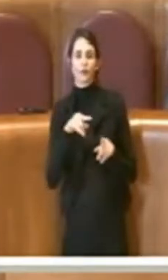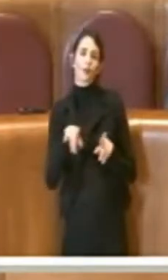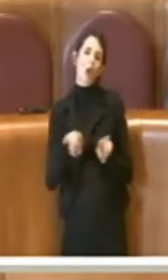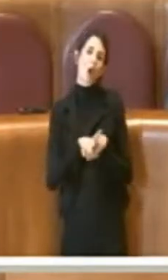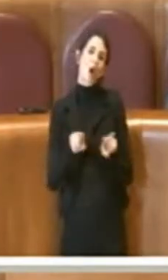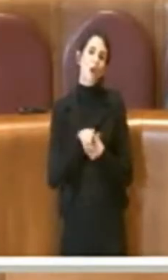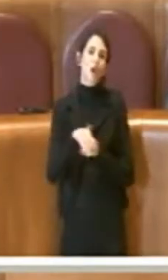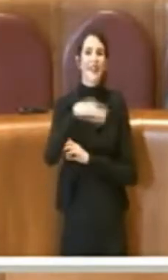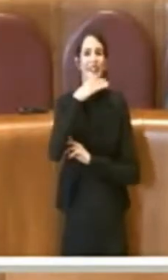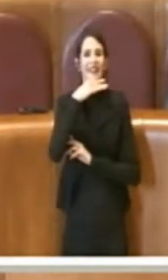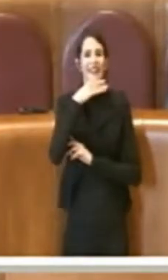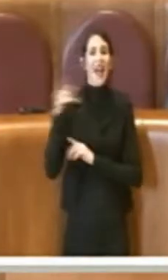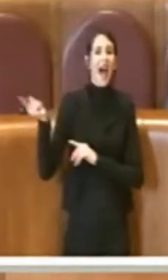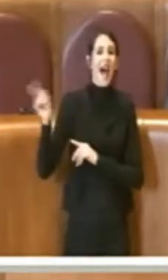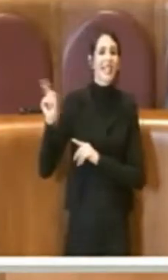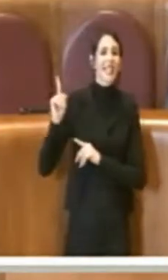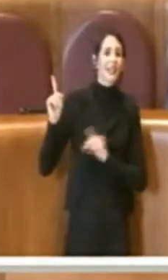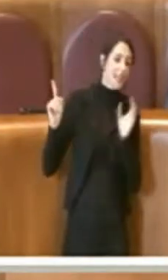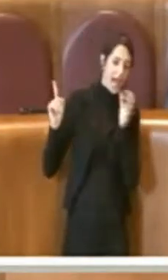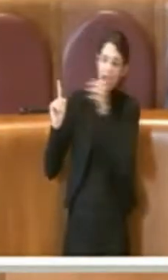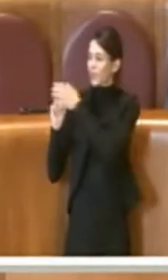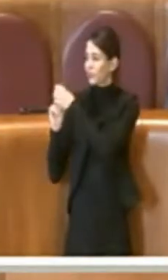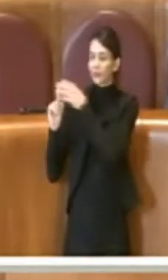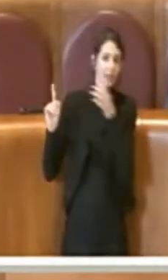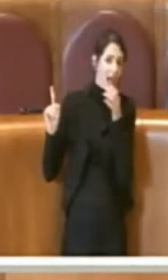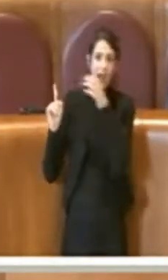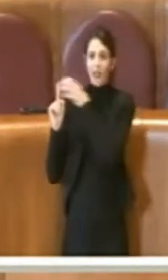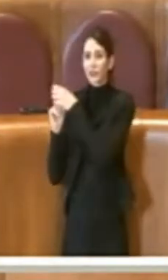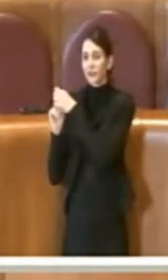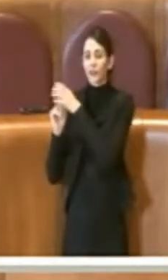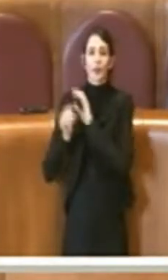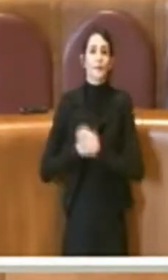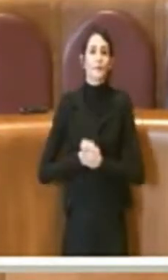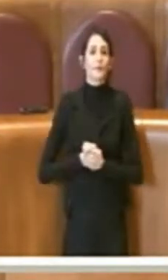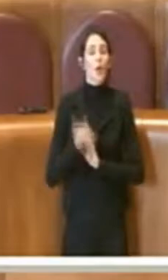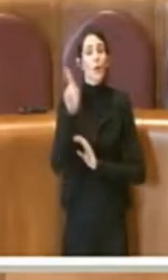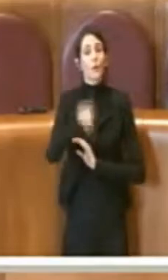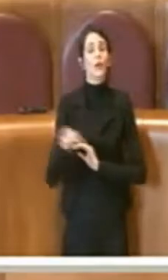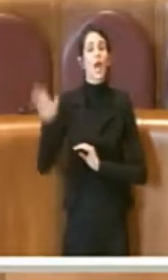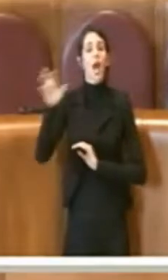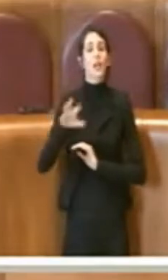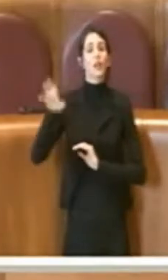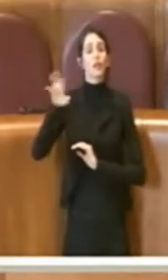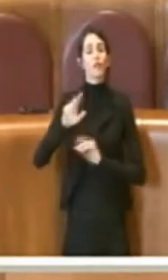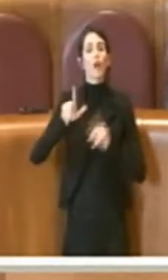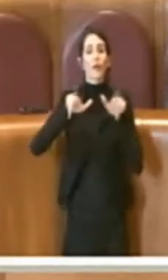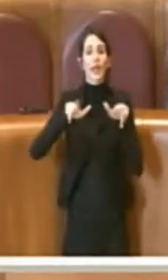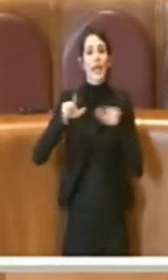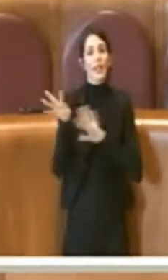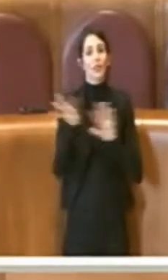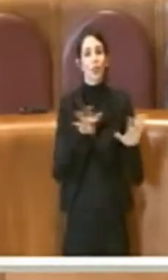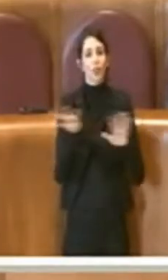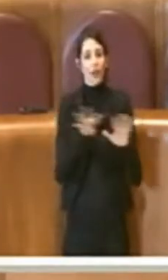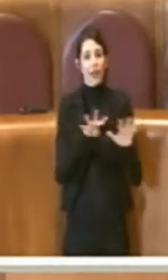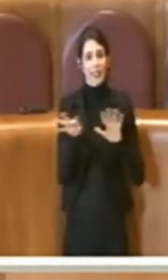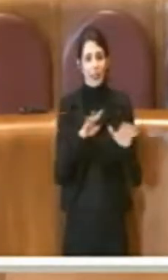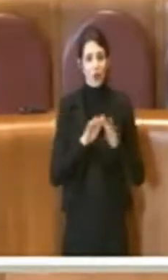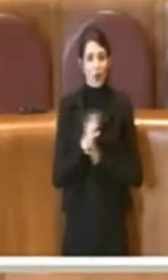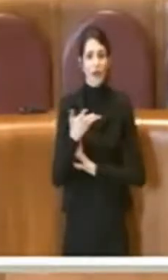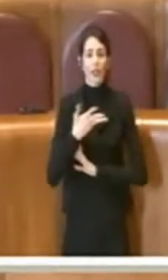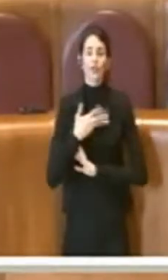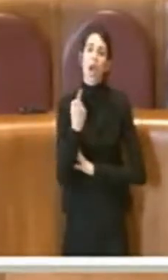cose sono già previste anche nella legge regionale sempre della Regione Lazio del 99, in cui si riservava una quota parte